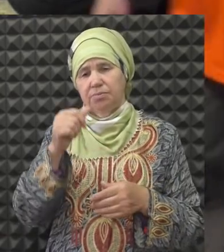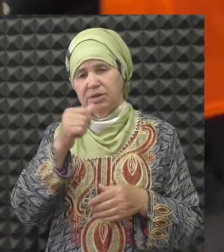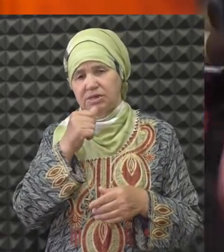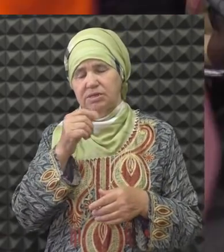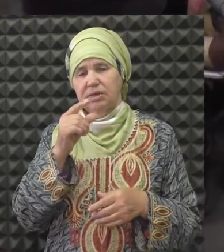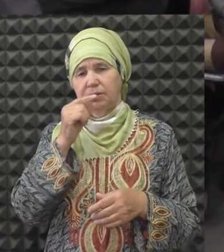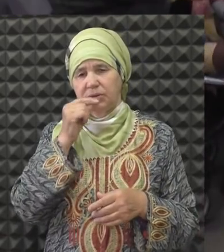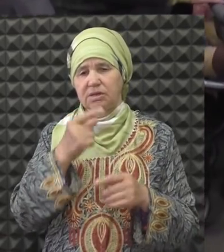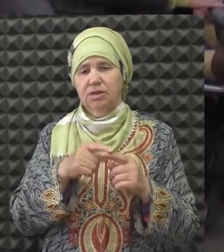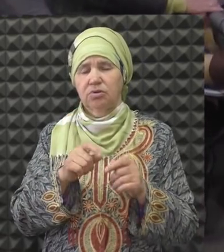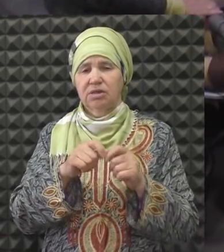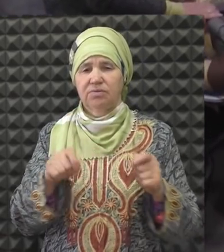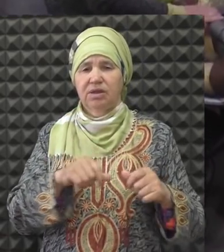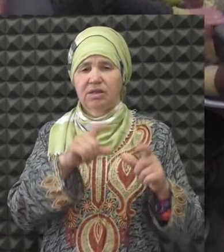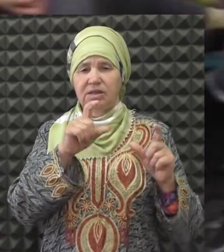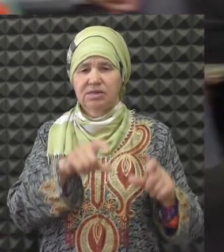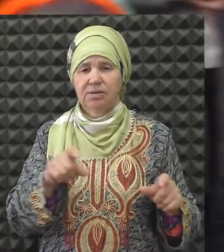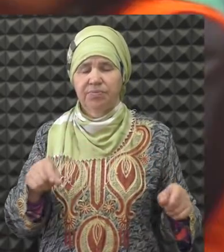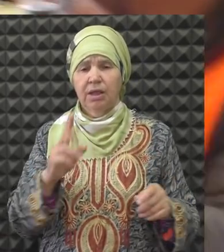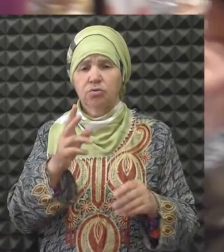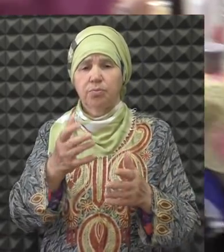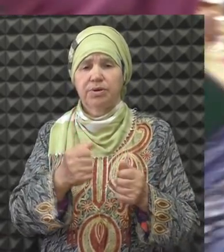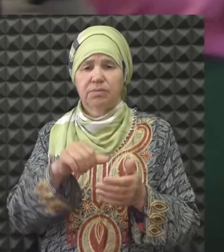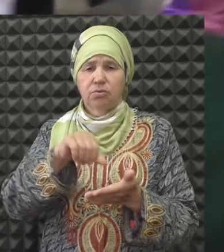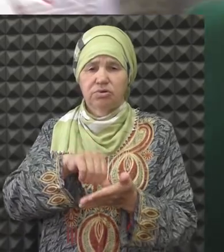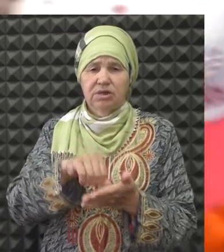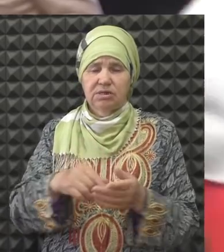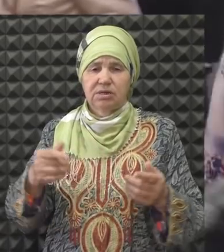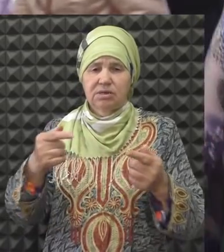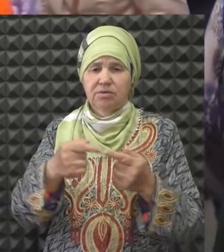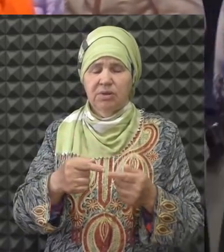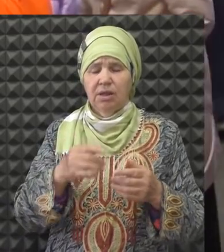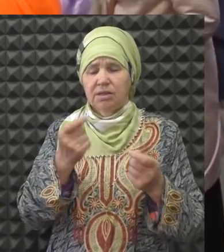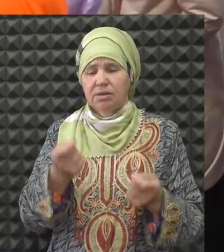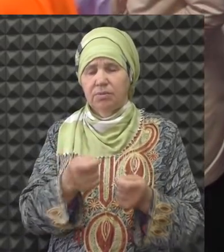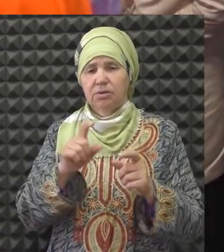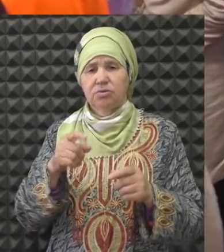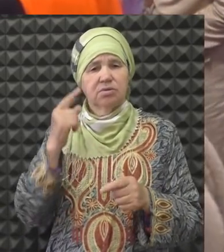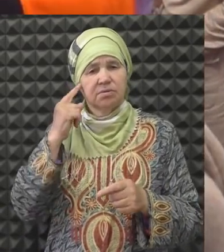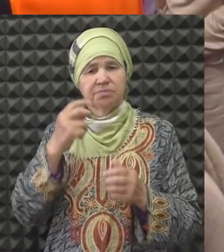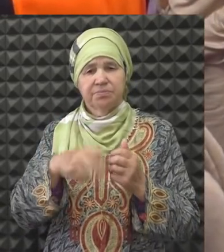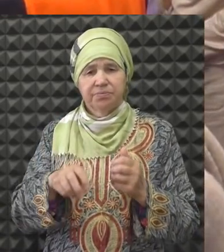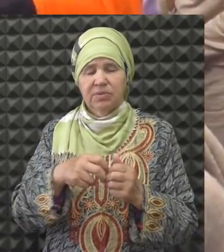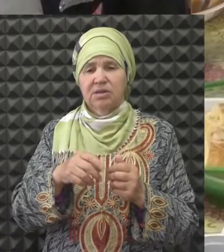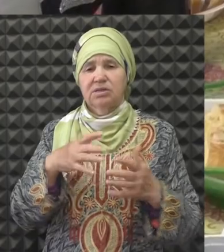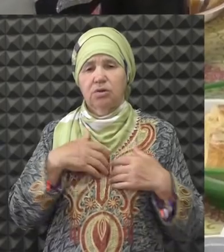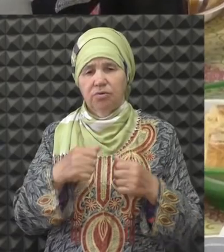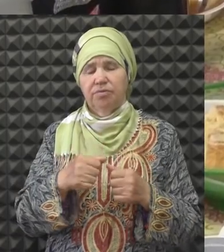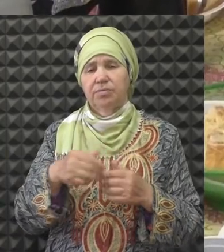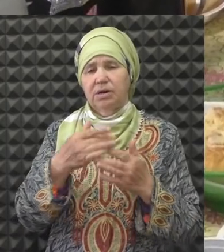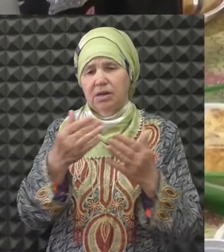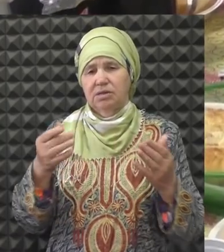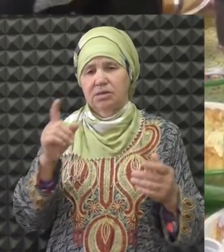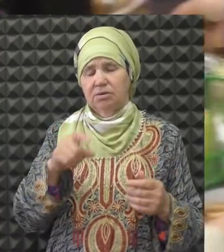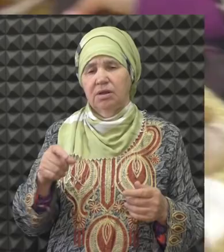многие ждут и которые некоторые только открывают для себя. Среди тех, кто принимал участие в совместных ифтарах, было немало людей с ограниченными возможностями